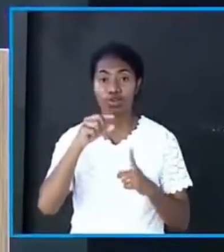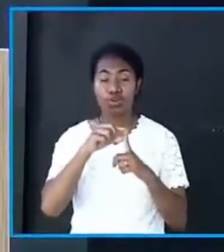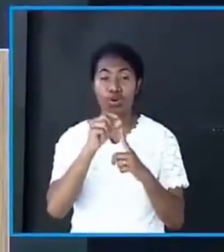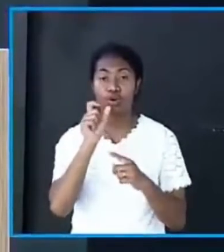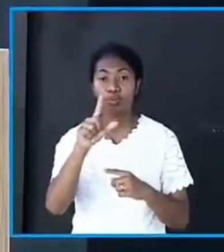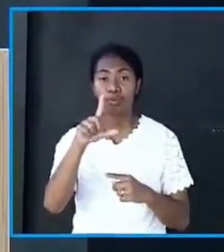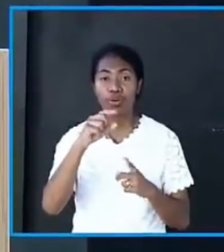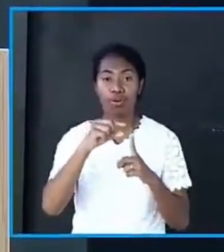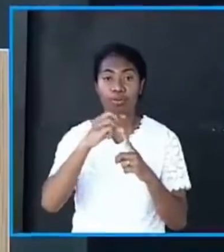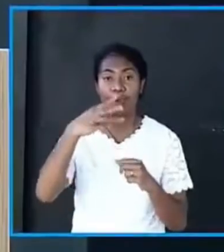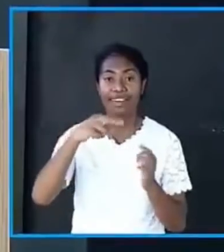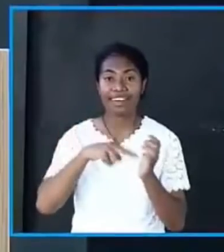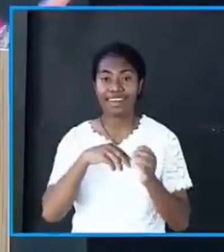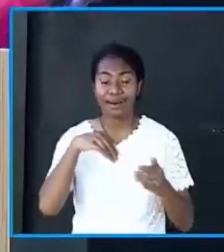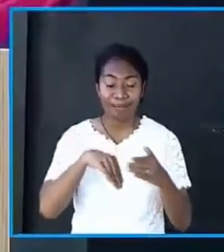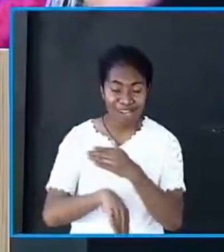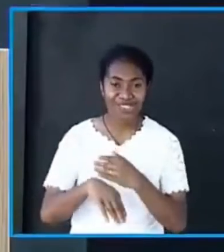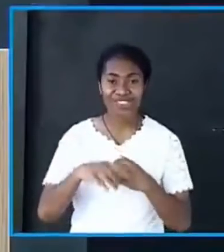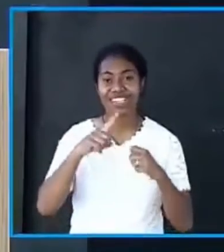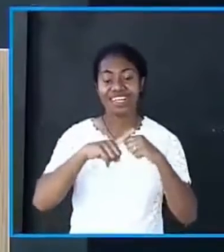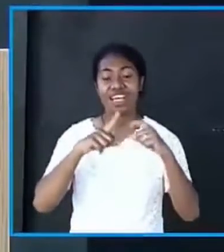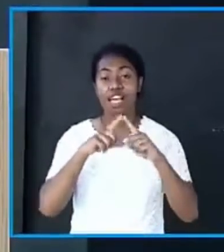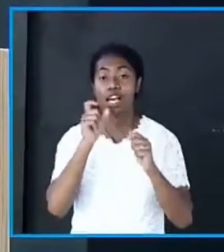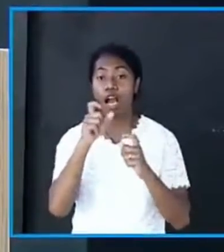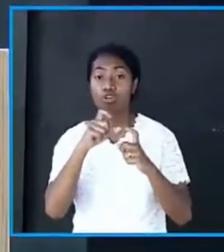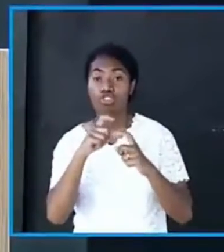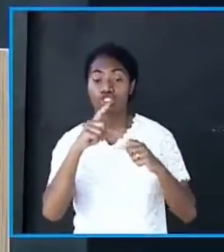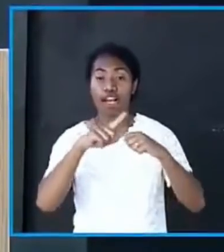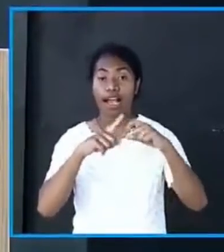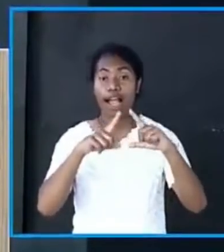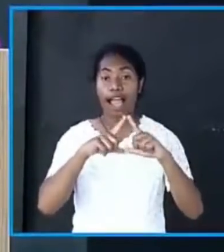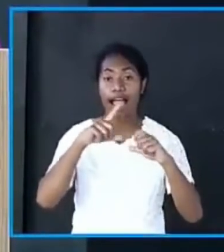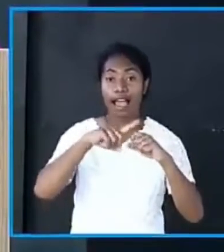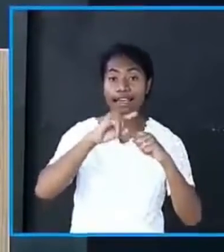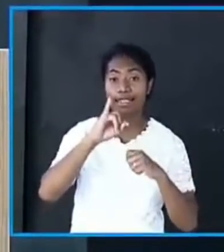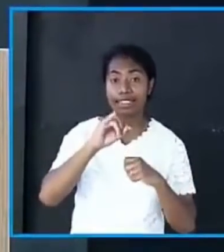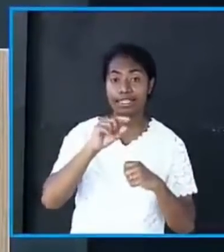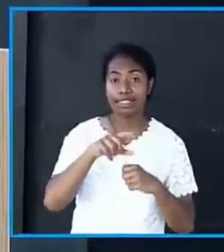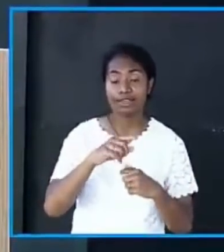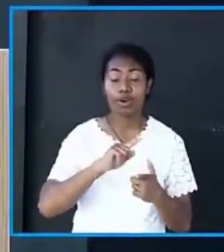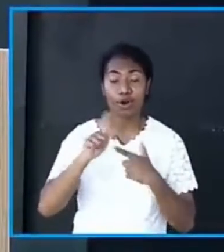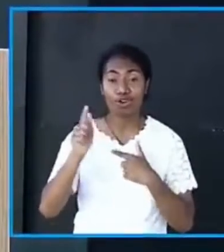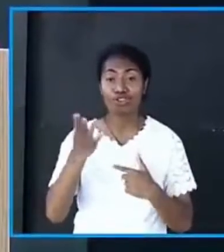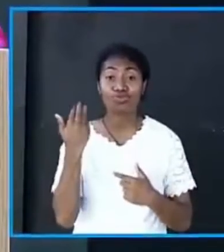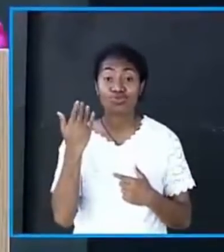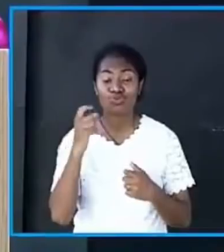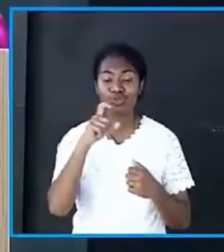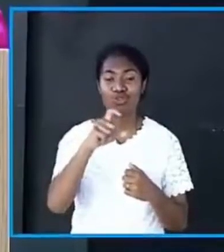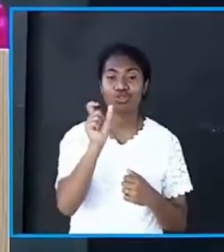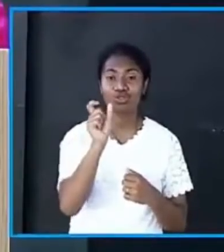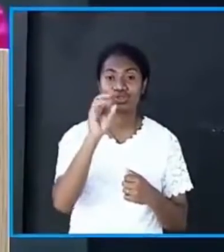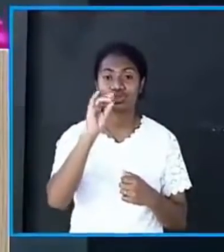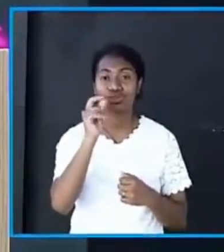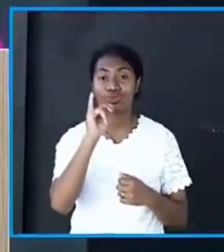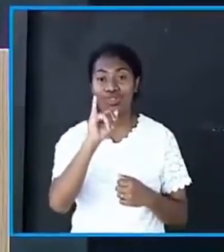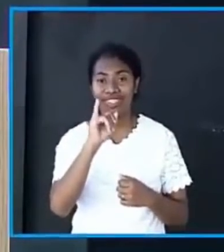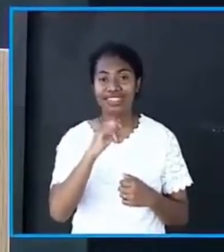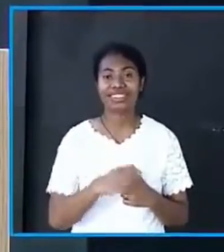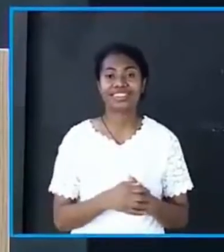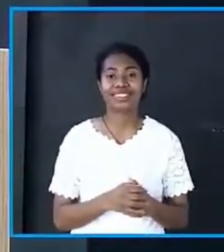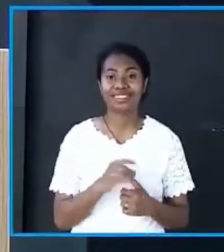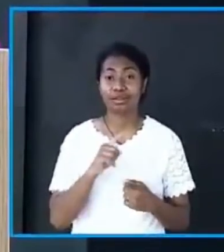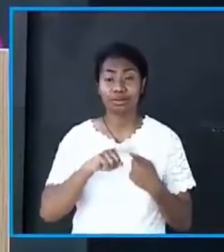kaus kaki saya setelah lulus keluar ditengah jalan ada satu suara bilang Kenapa kauambil itu itu pencuri